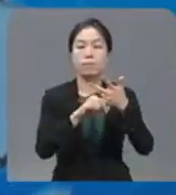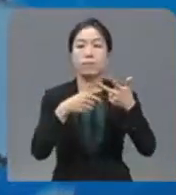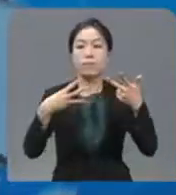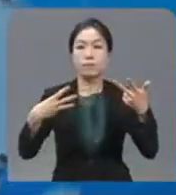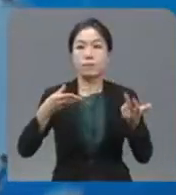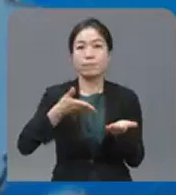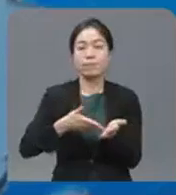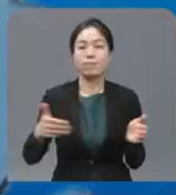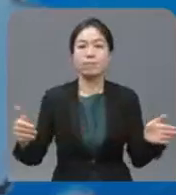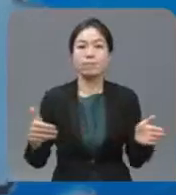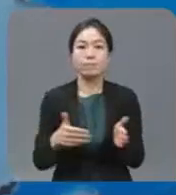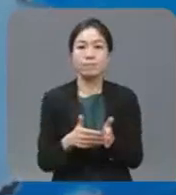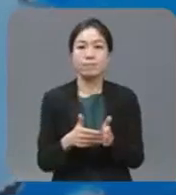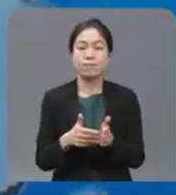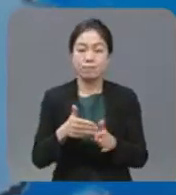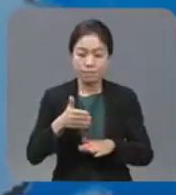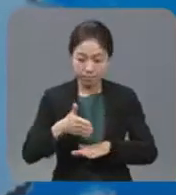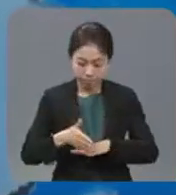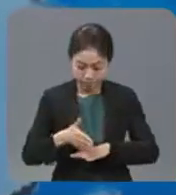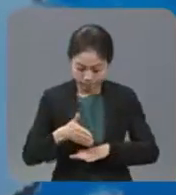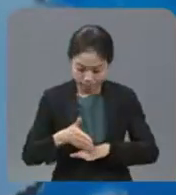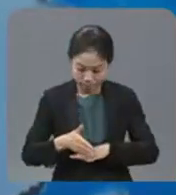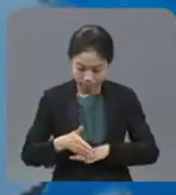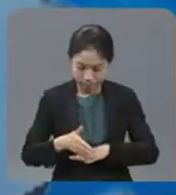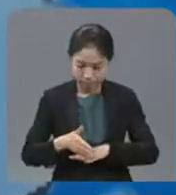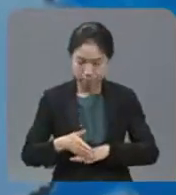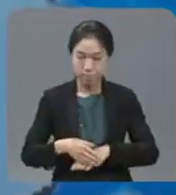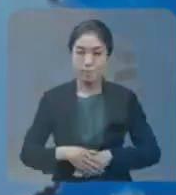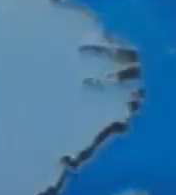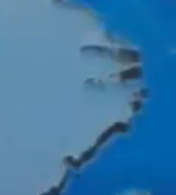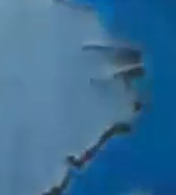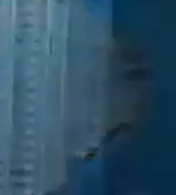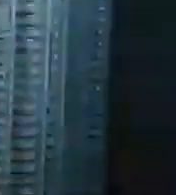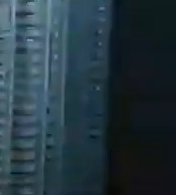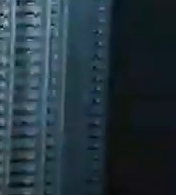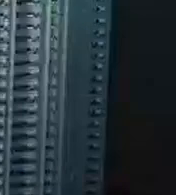7월 3일 뉴스광장 마칩니다 시청해주신 여러분 고맙습니다